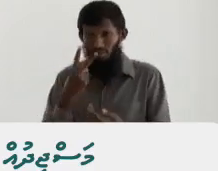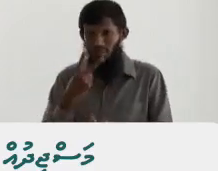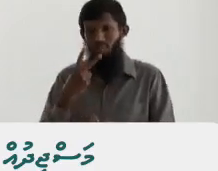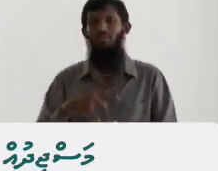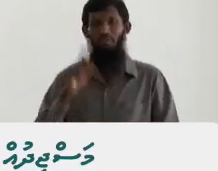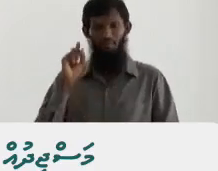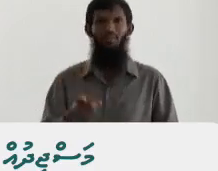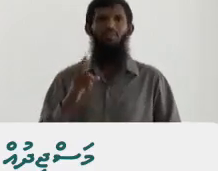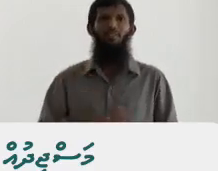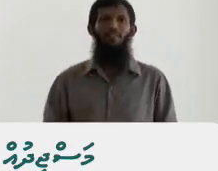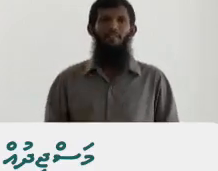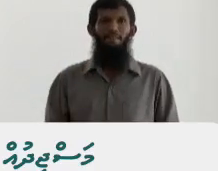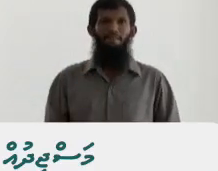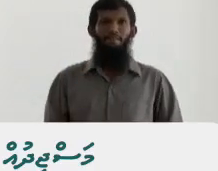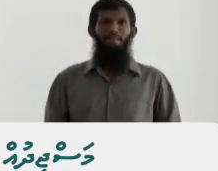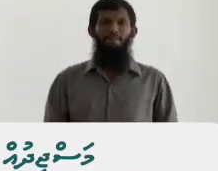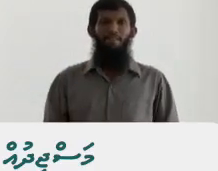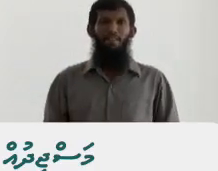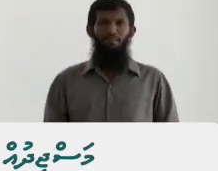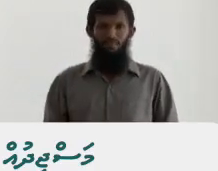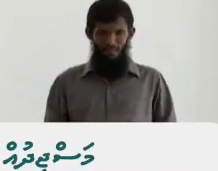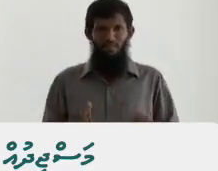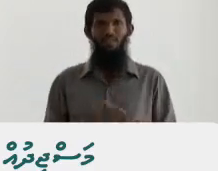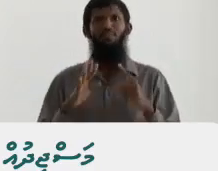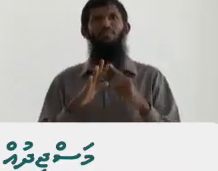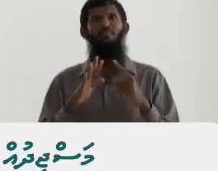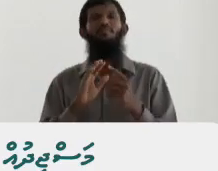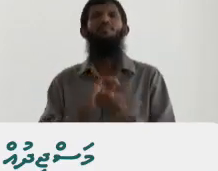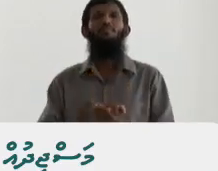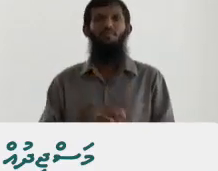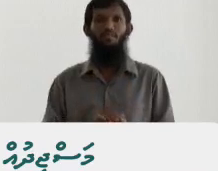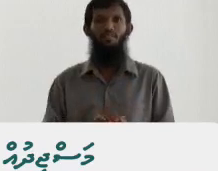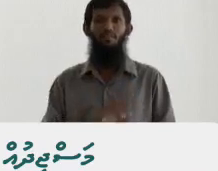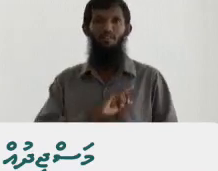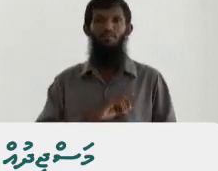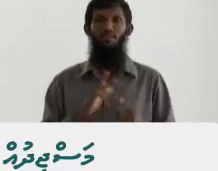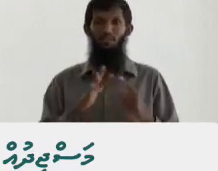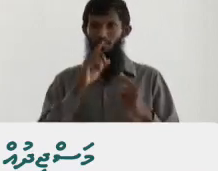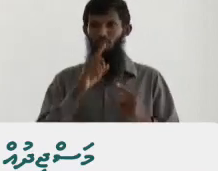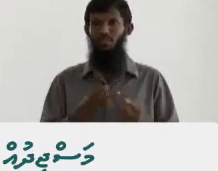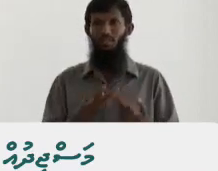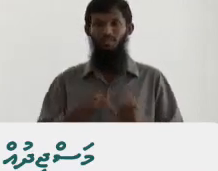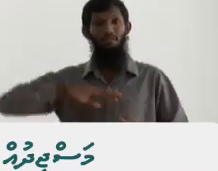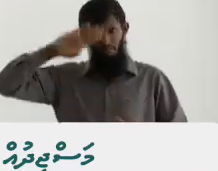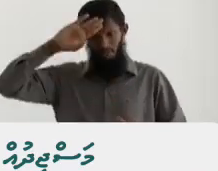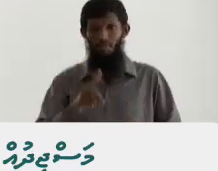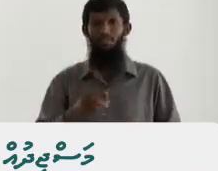alanjehe islam deen alugondu men nang angane bali vejjanama bes farvaha kuruma